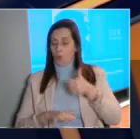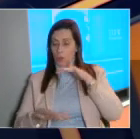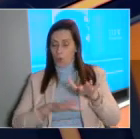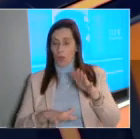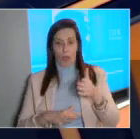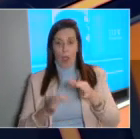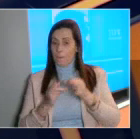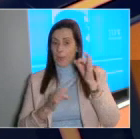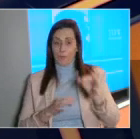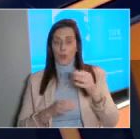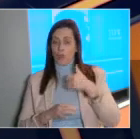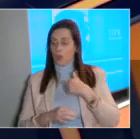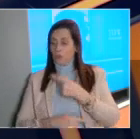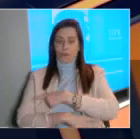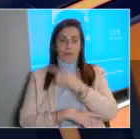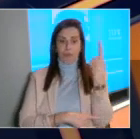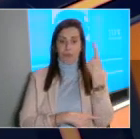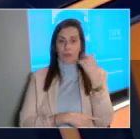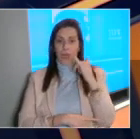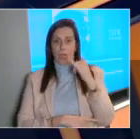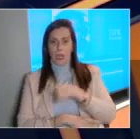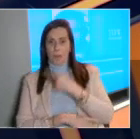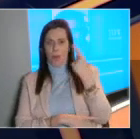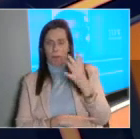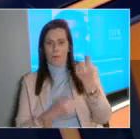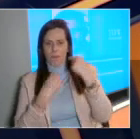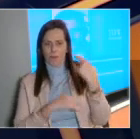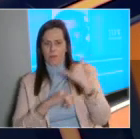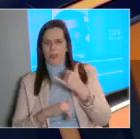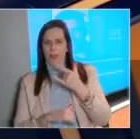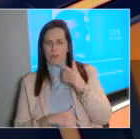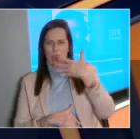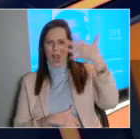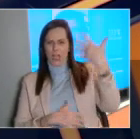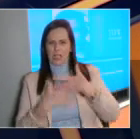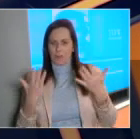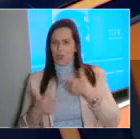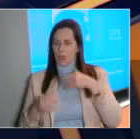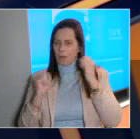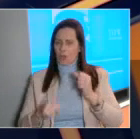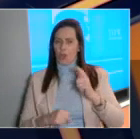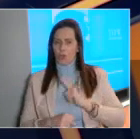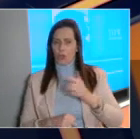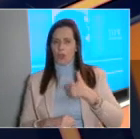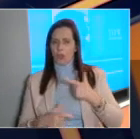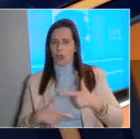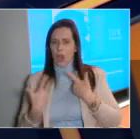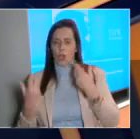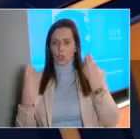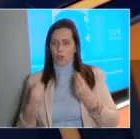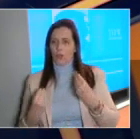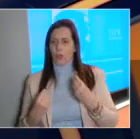בשלטון, הפריפריה שלי פורחת, הכלכלה צומחת. מביא את כל הדמגוגיה הזאת. יש לי ביטחון אישי, אני חיה